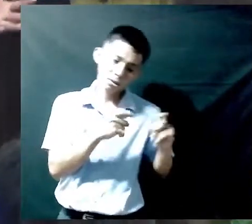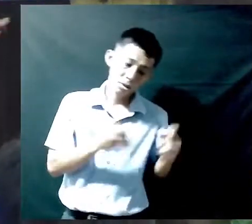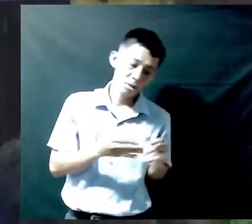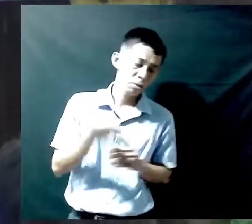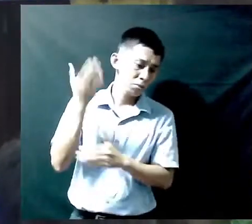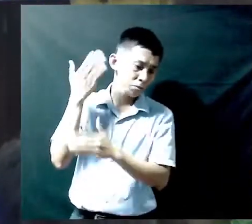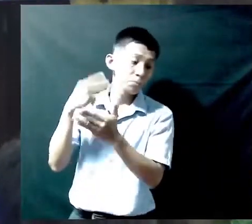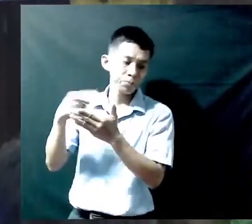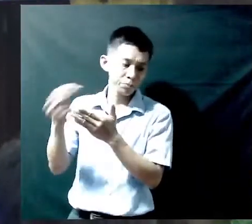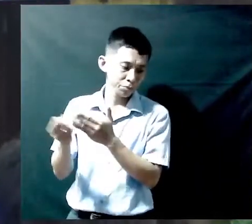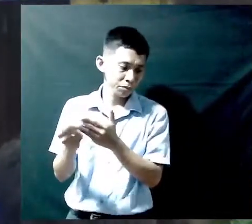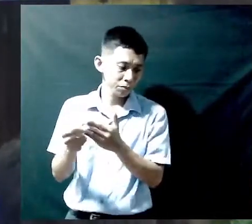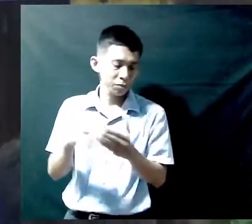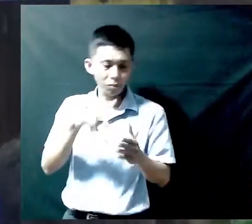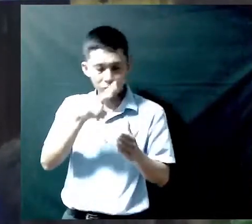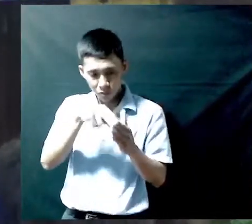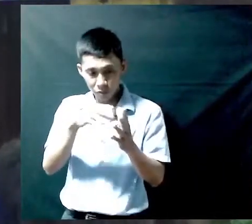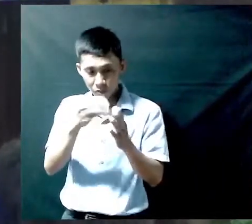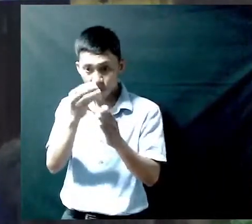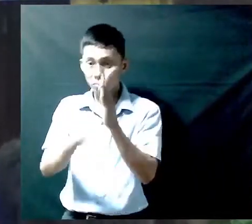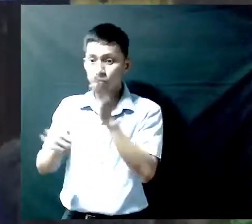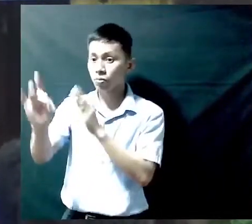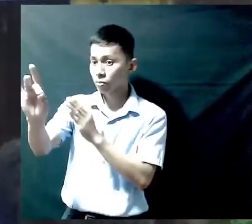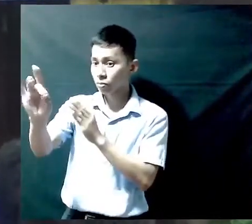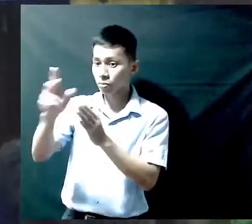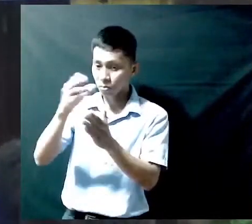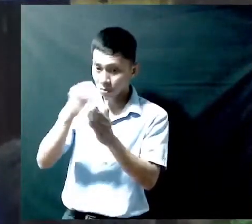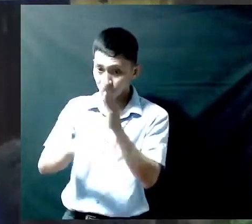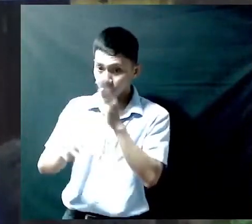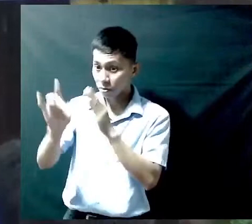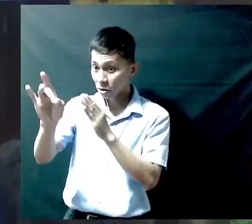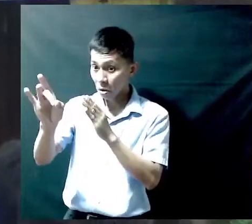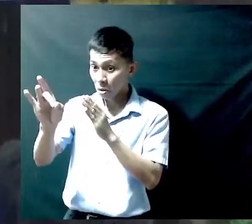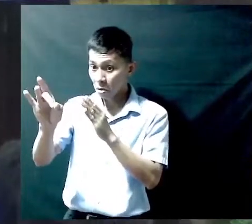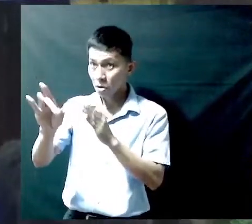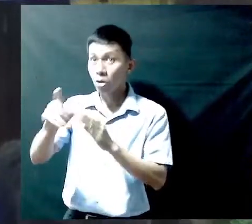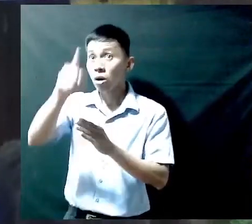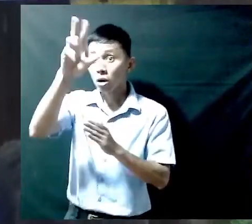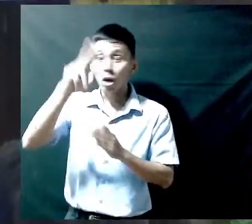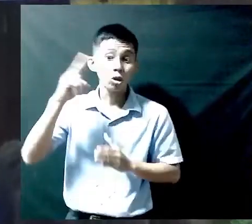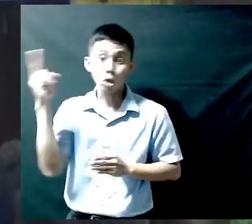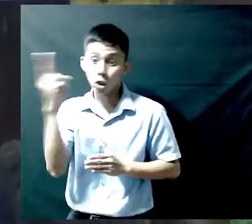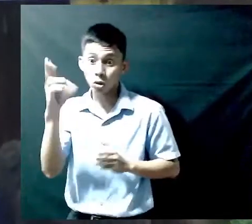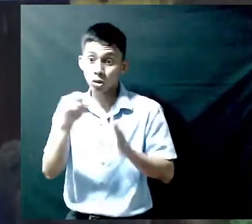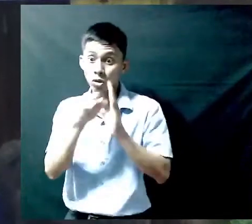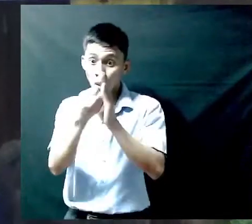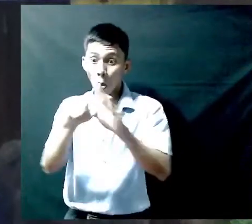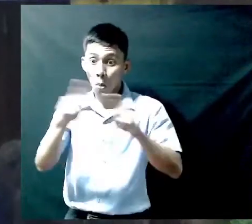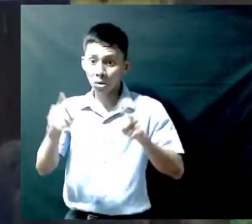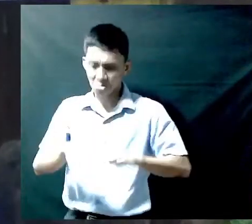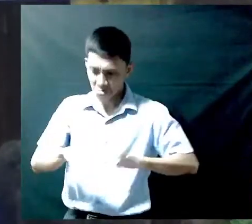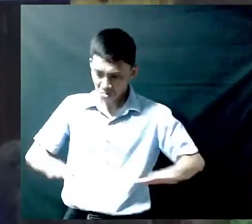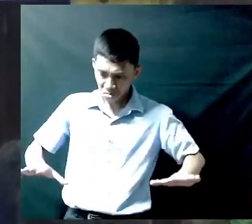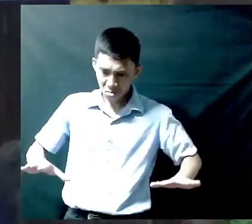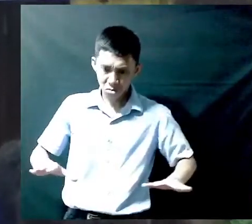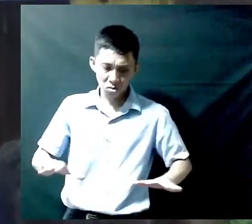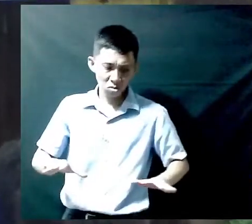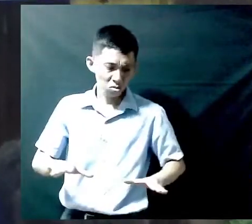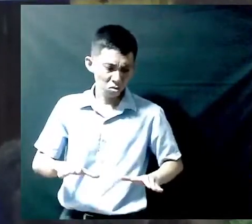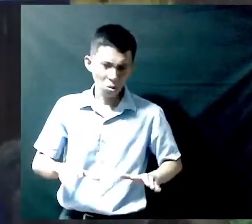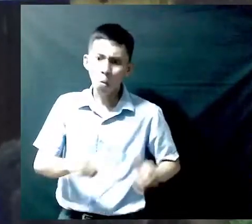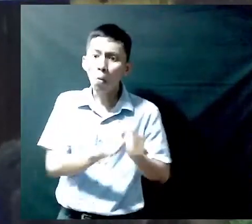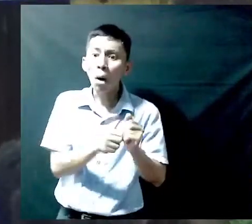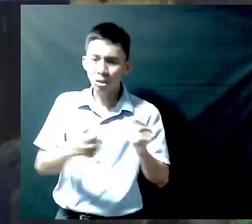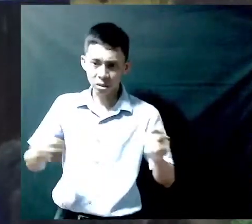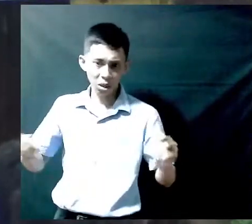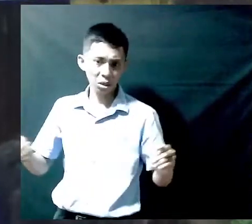Bakit? Basahin nyo chapter 8. Si Samuel ginamit ni Lord, pero yung mga anak niya hindi sumunod sa Diyos. And I have no right to question what